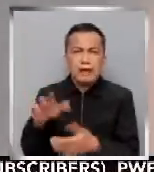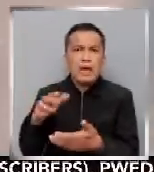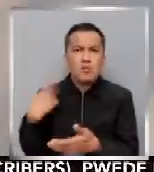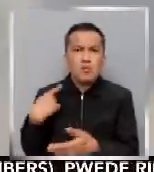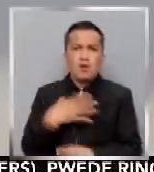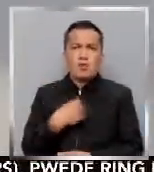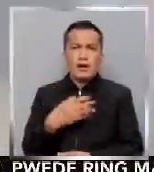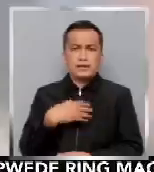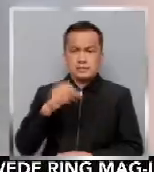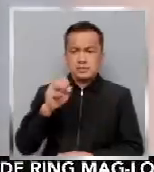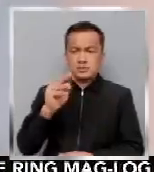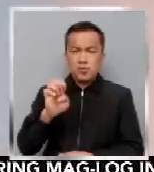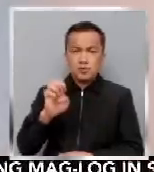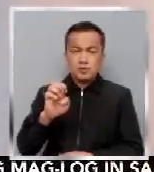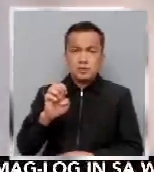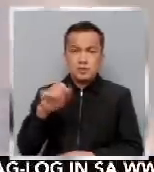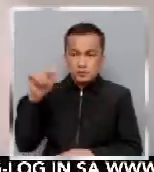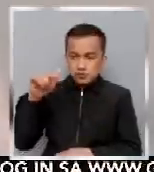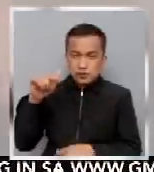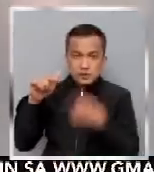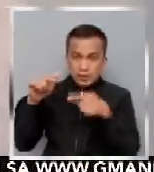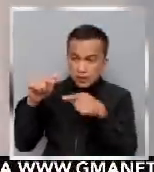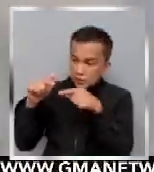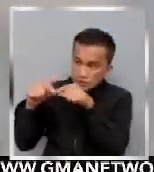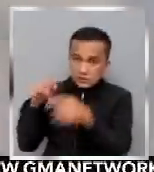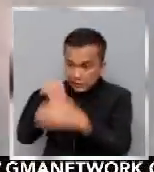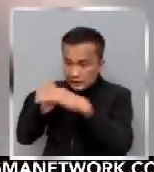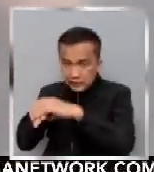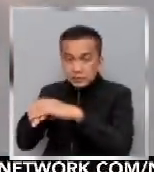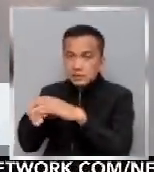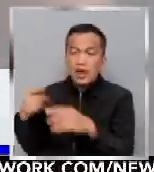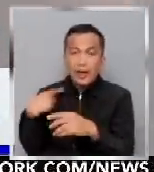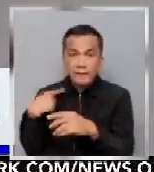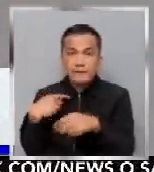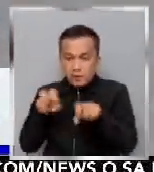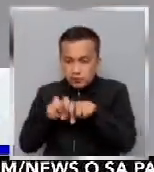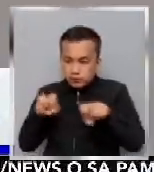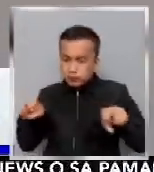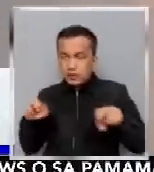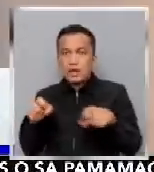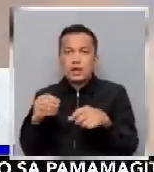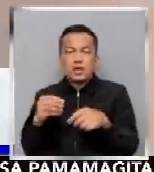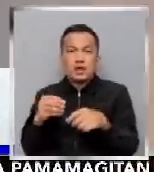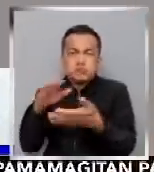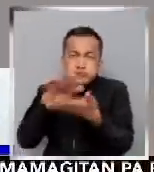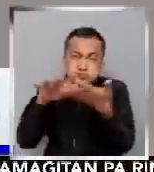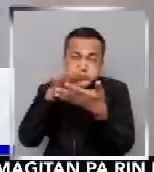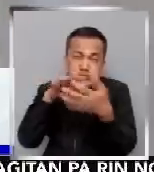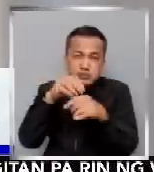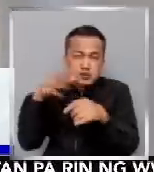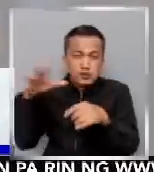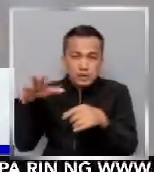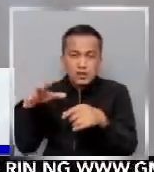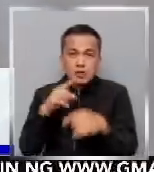ang aircraft cabin ayon sa kumuha ng video na si Matthew. Sa kanyang orasan, 1:54 p.m., lumipad ng kanilang eroplano mula